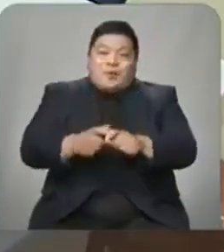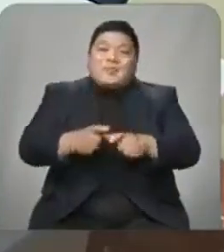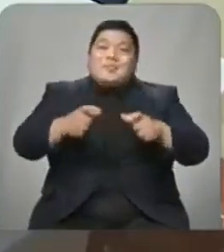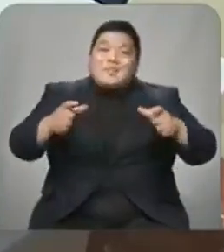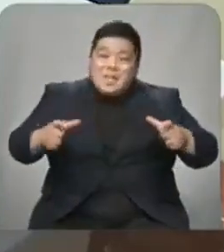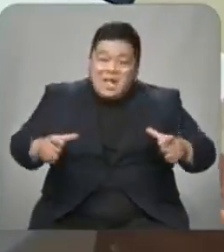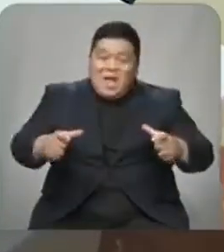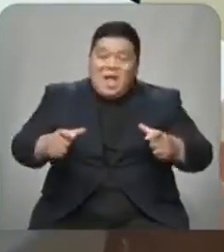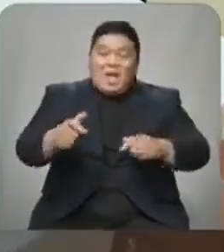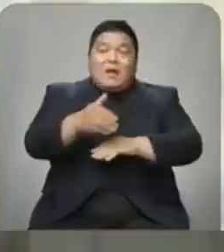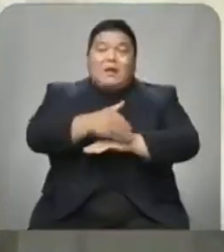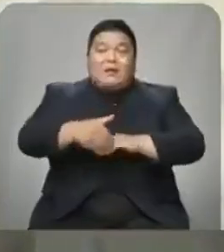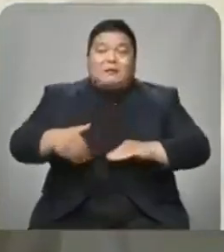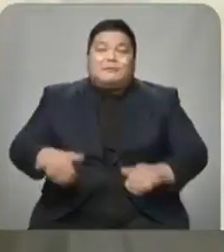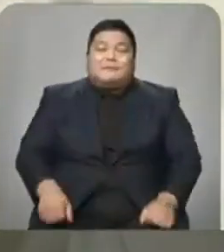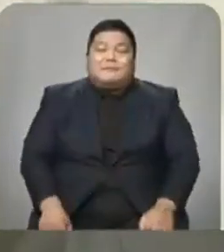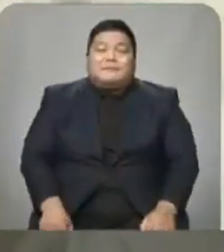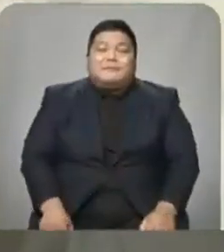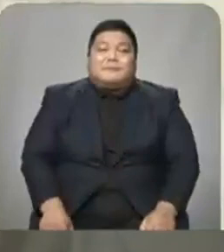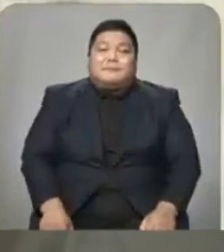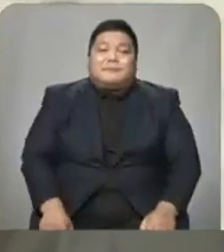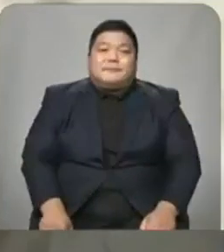수용 공간을 늘린다는 구상입니다.